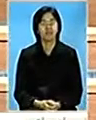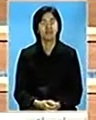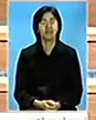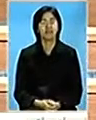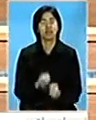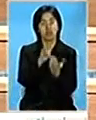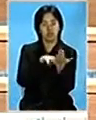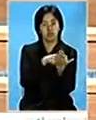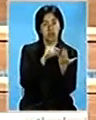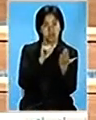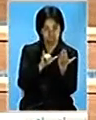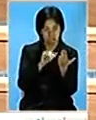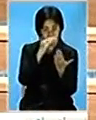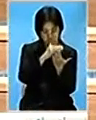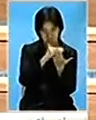ยุทธศาสตร์และพันธกิจ